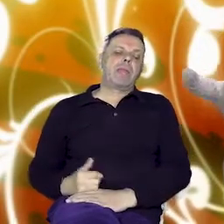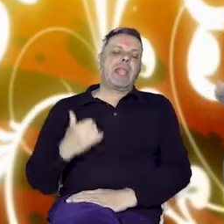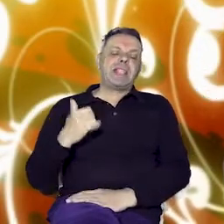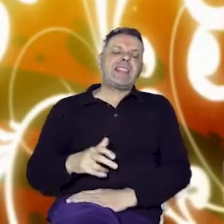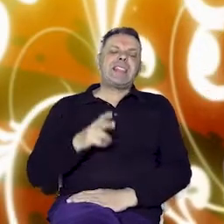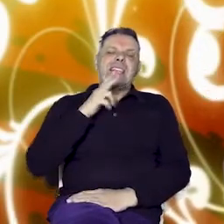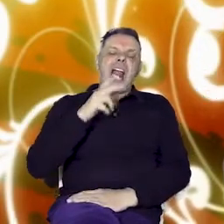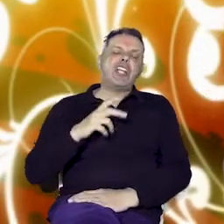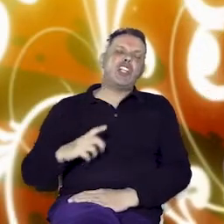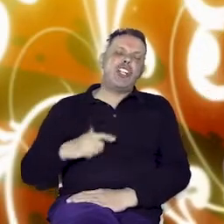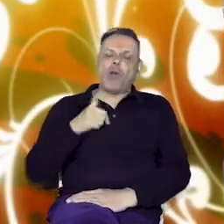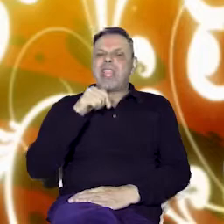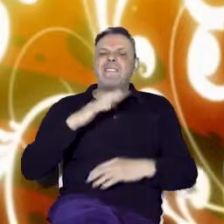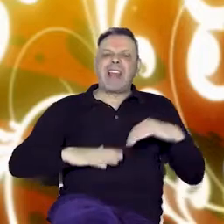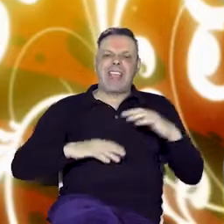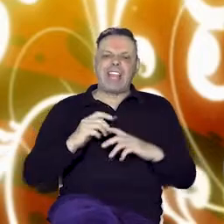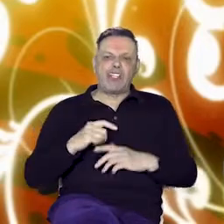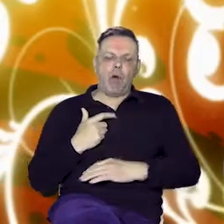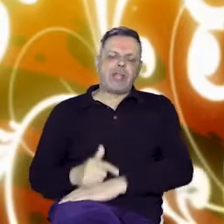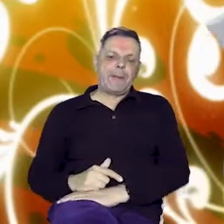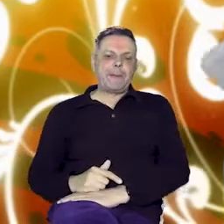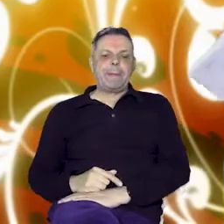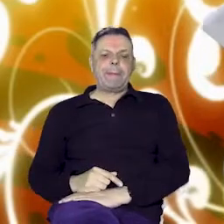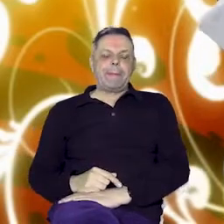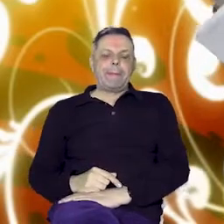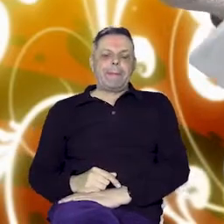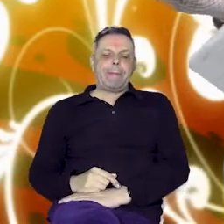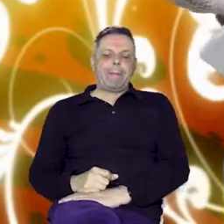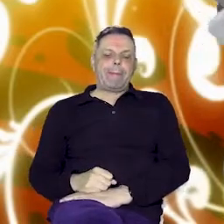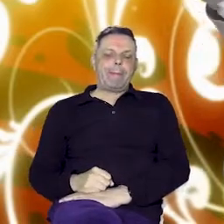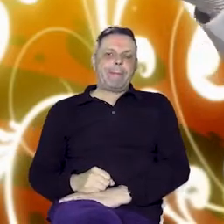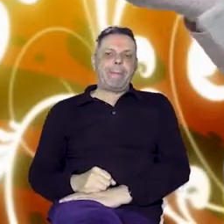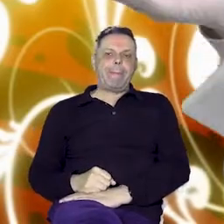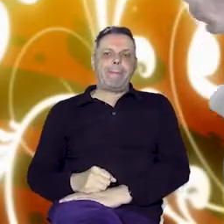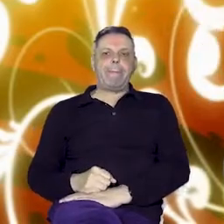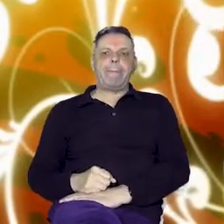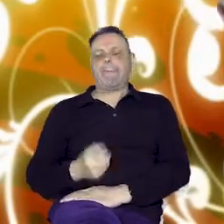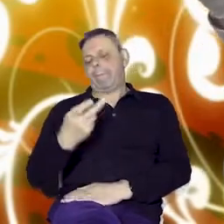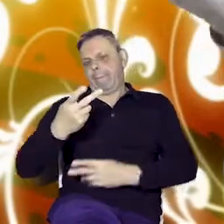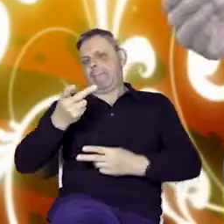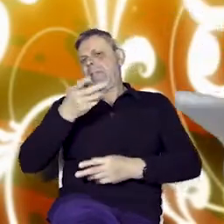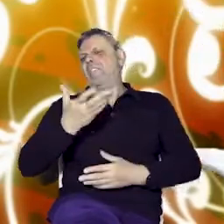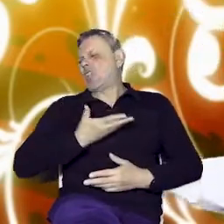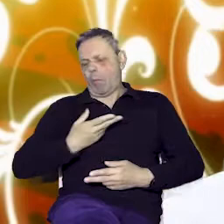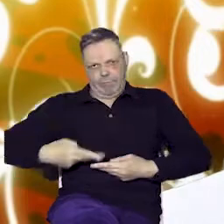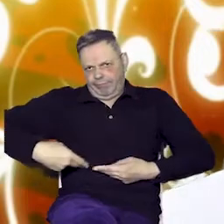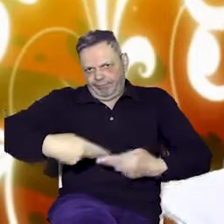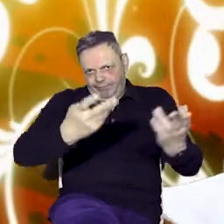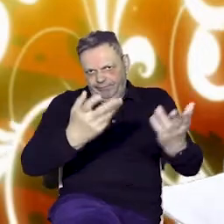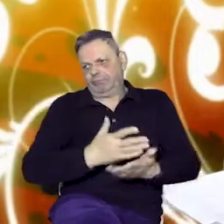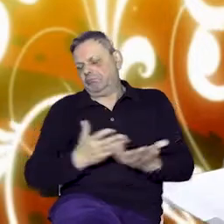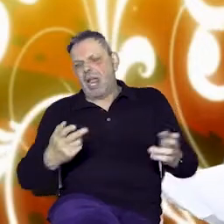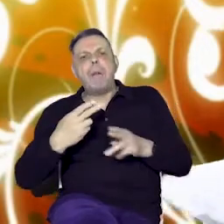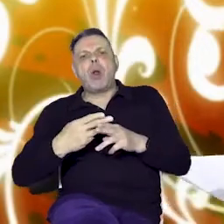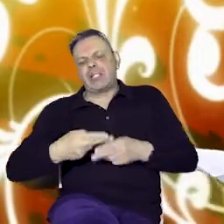i kvaliteta života. Znači, vi ste sada, vama je uputila opća praksa, vi dijagnosticirate u kojoj